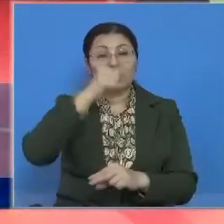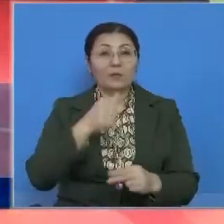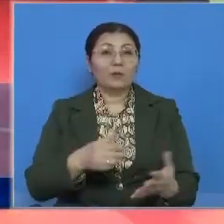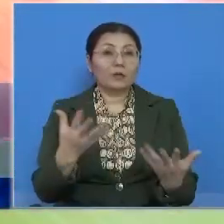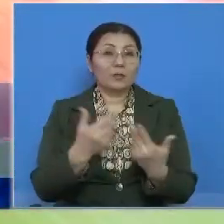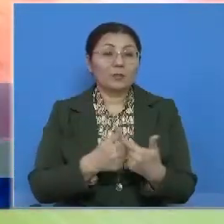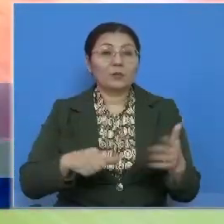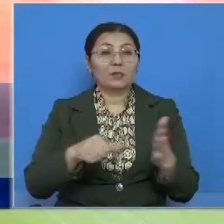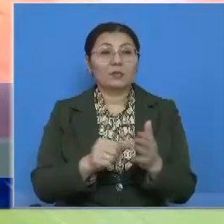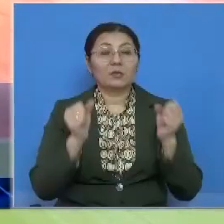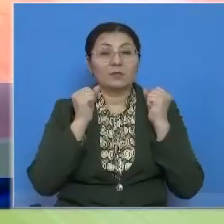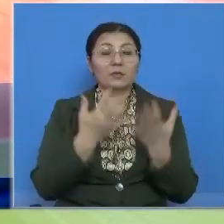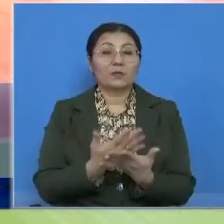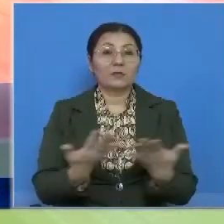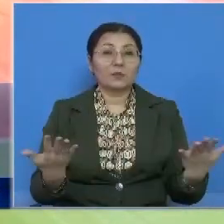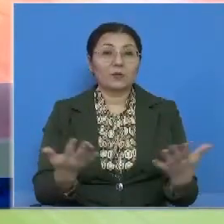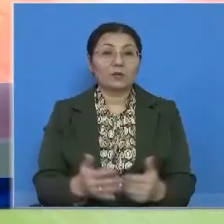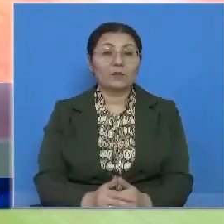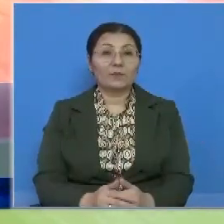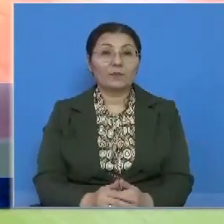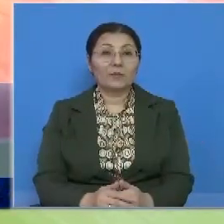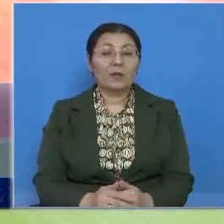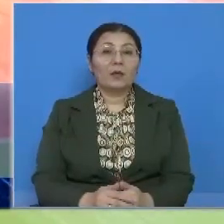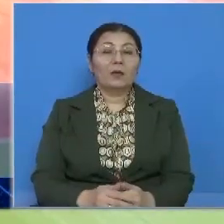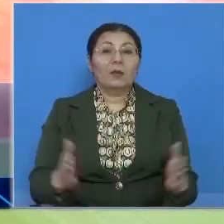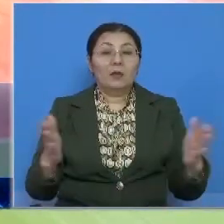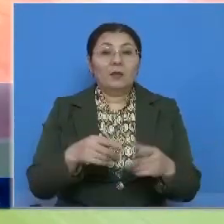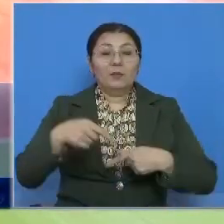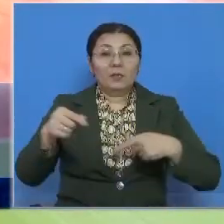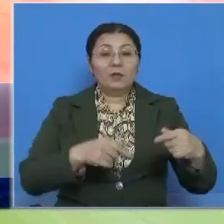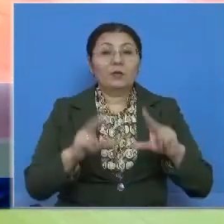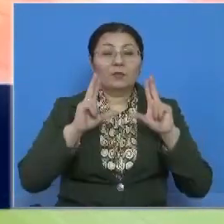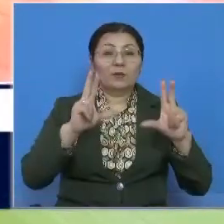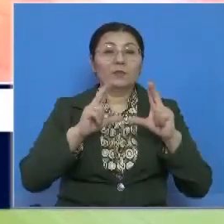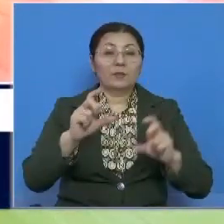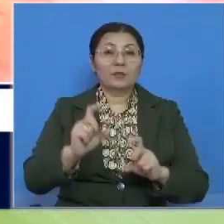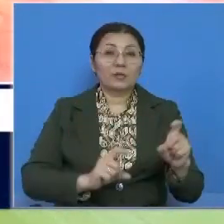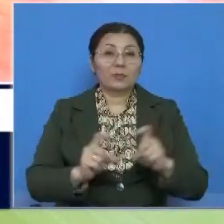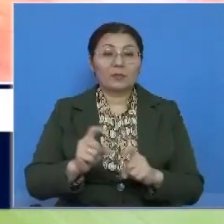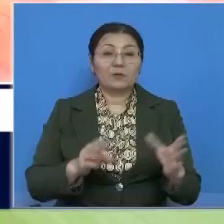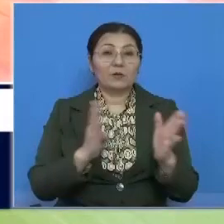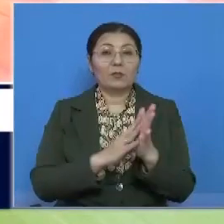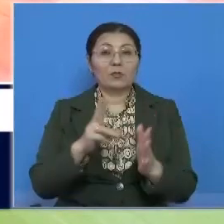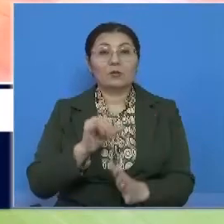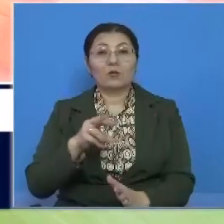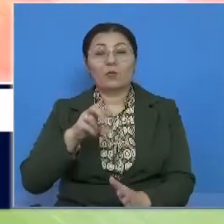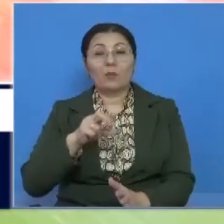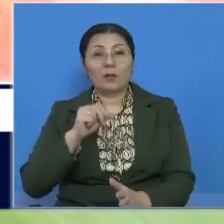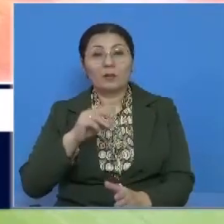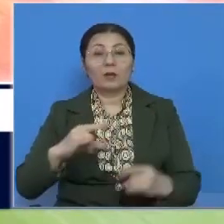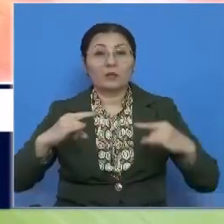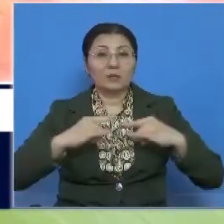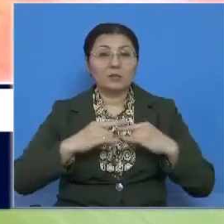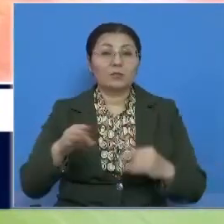насчитывалось 6. Уже 6 видов. Мини-футбол, волейбол, шашки, шахматы, тоунс-малах и настольный